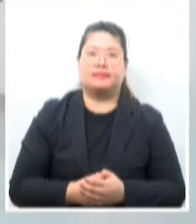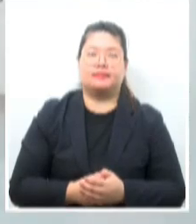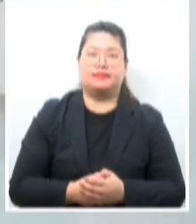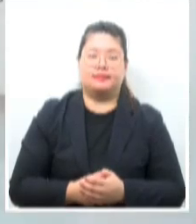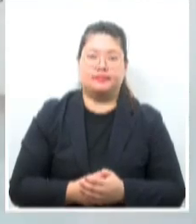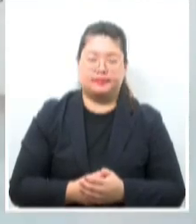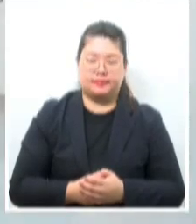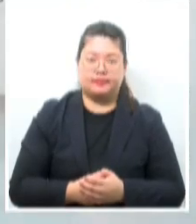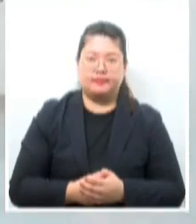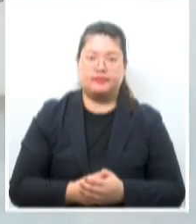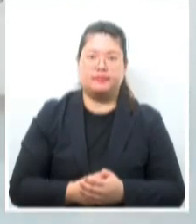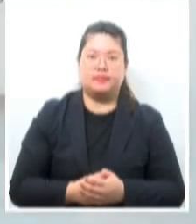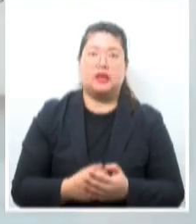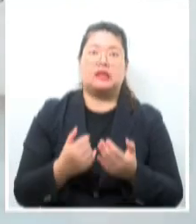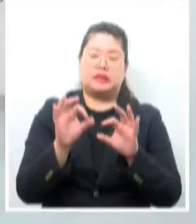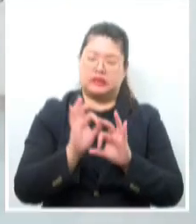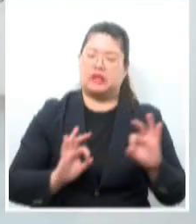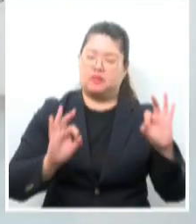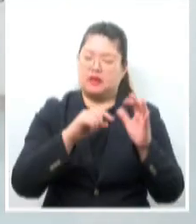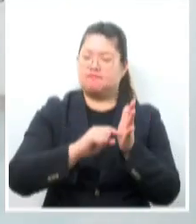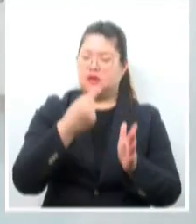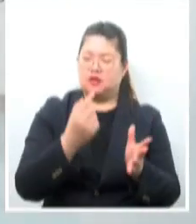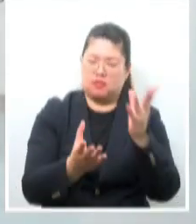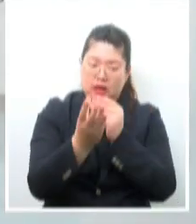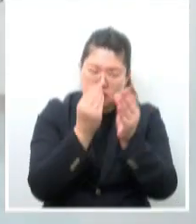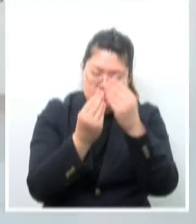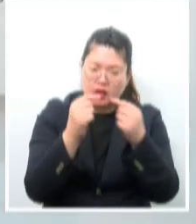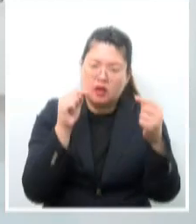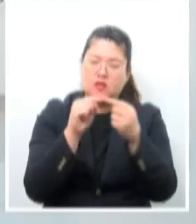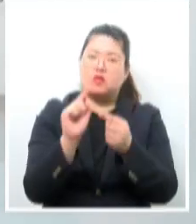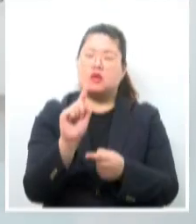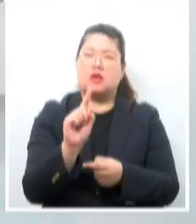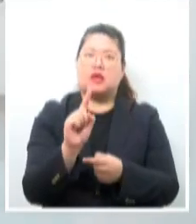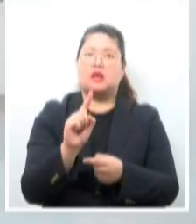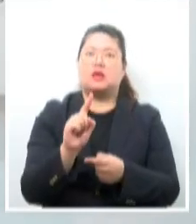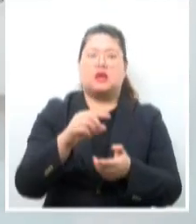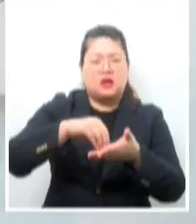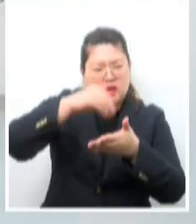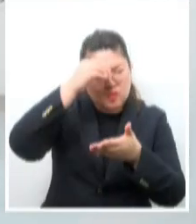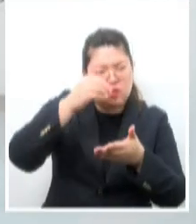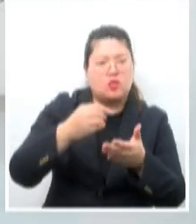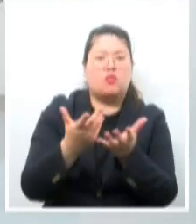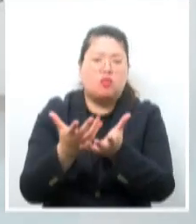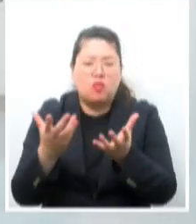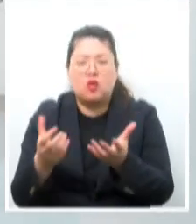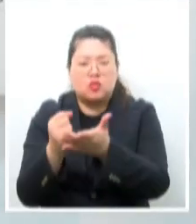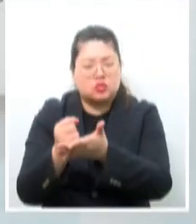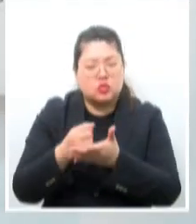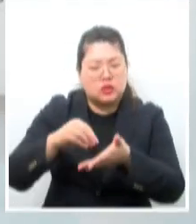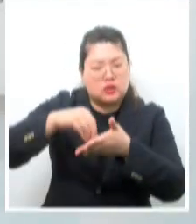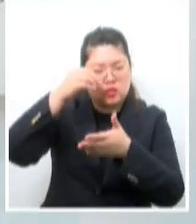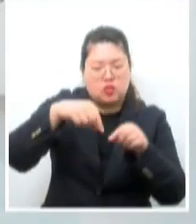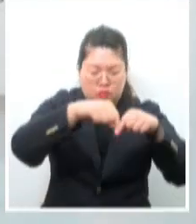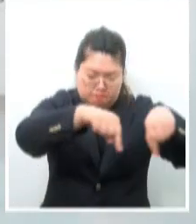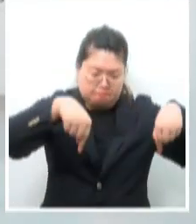ก่อนอื่นนะคะเราจะต้องศึกษาจากความต้องการการเรียนรู้เนื้อหาและสื่อการเรียนรู้พื้นที่การเรียน